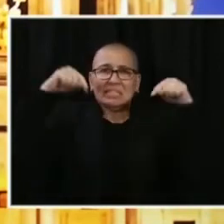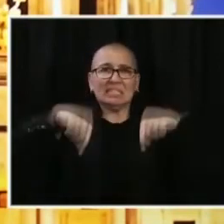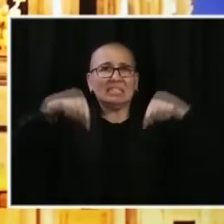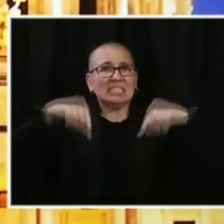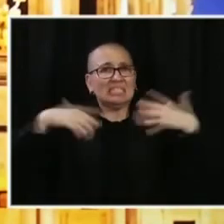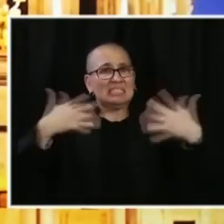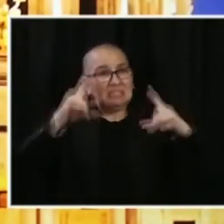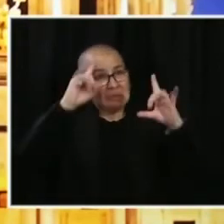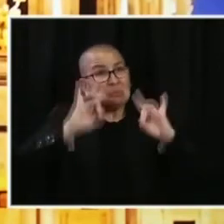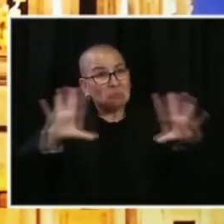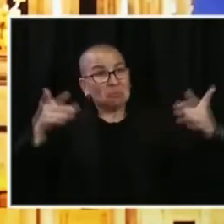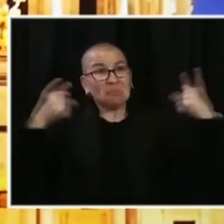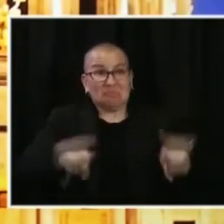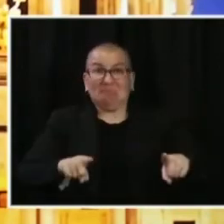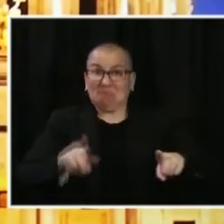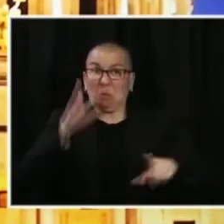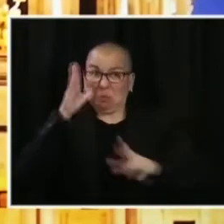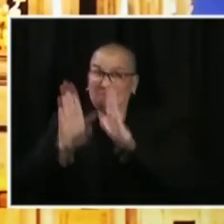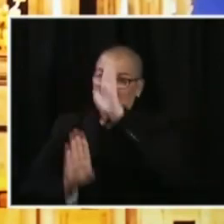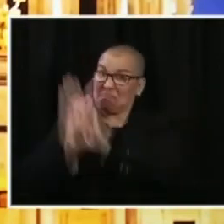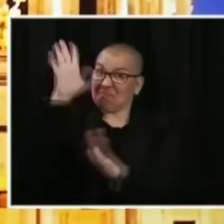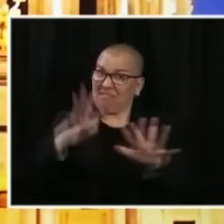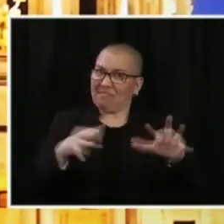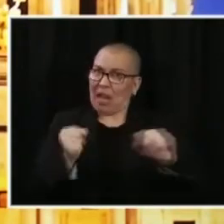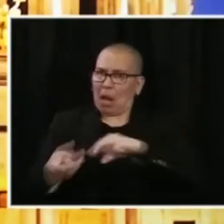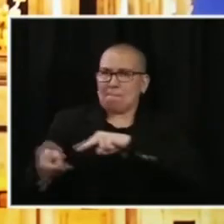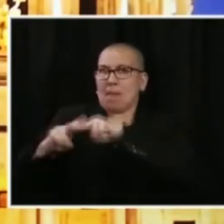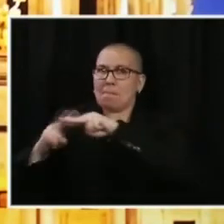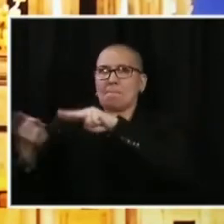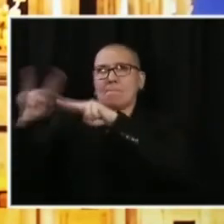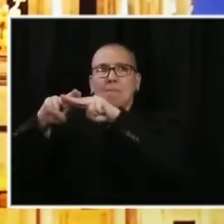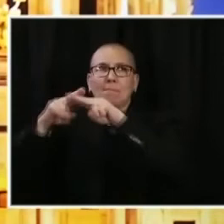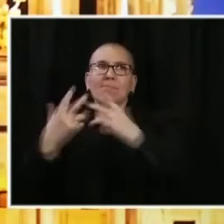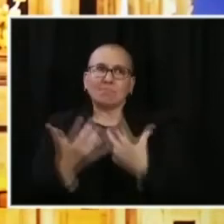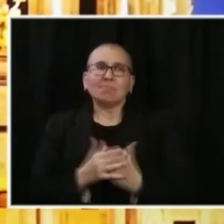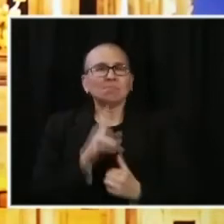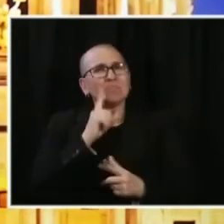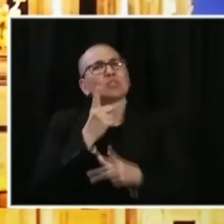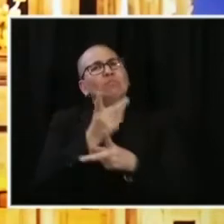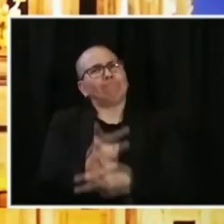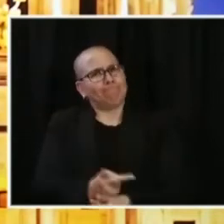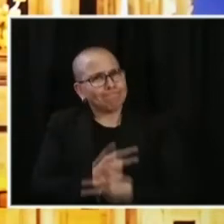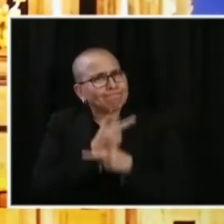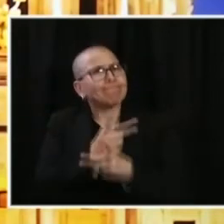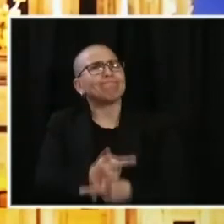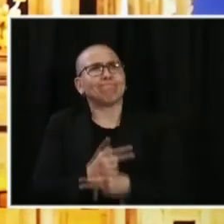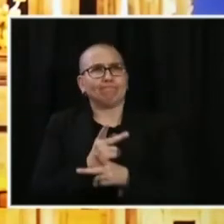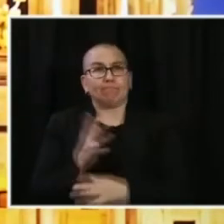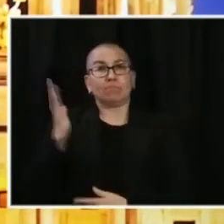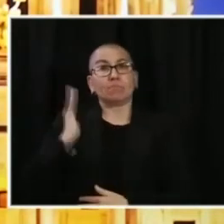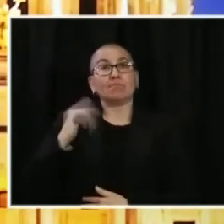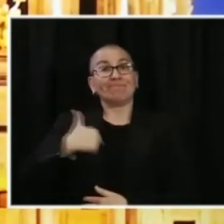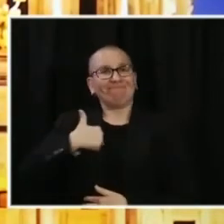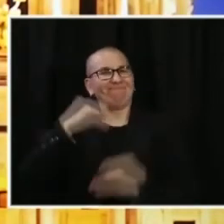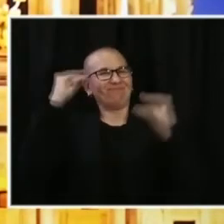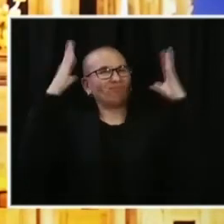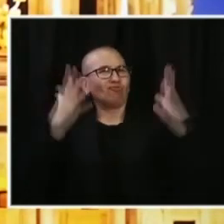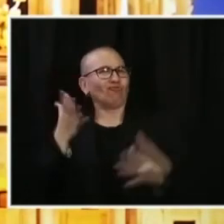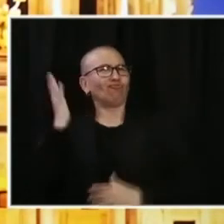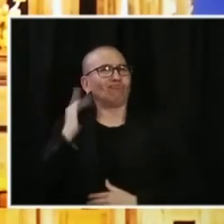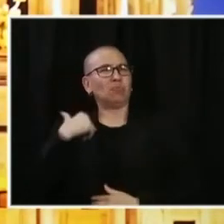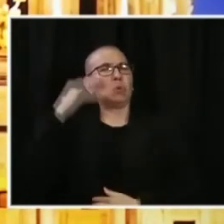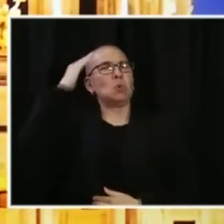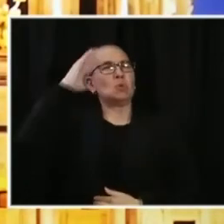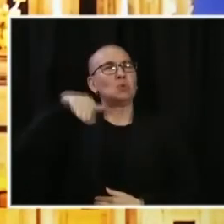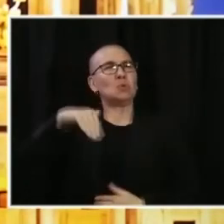khỏi các món nhớ thông thu nó. Bây giờ nhớ chủ tôi xỉ vô gần được chỉ thông bầu cha tôi sợ. Giờ vì của